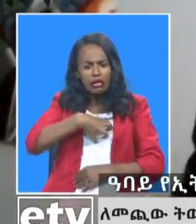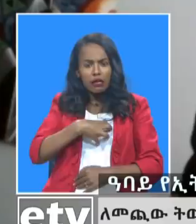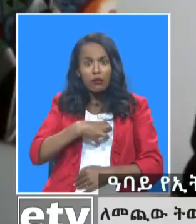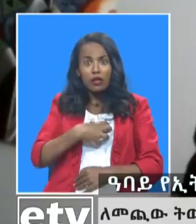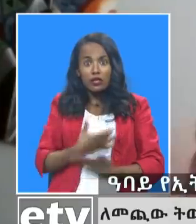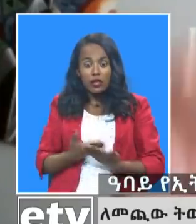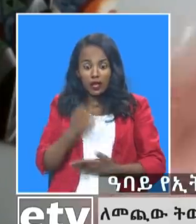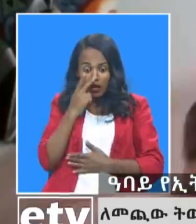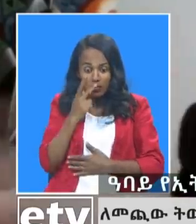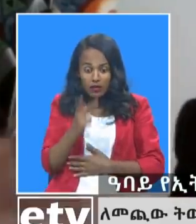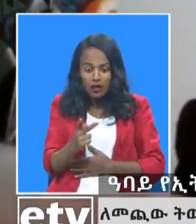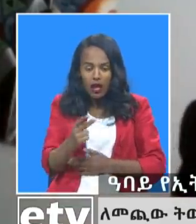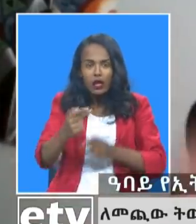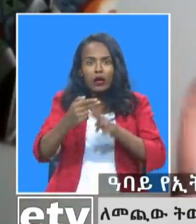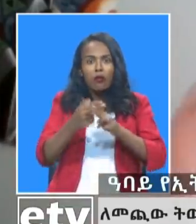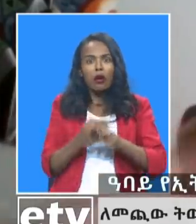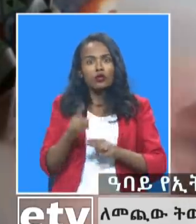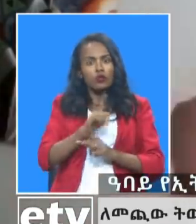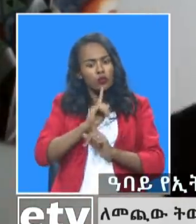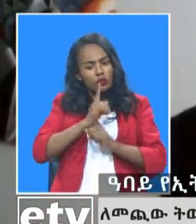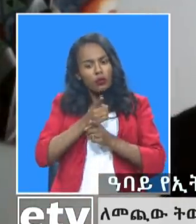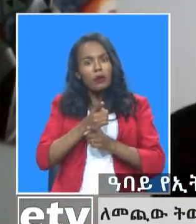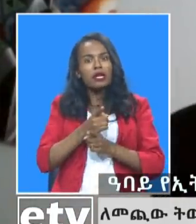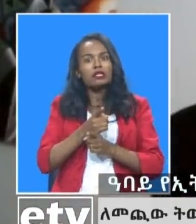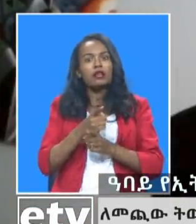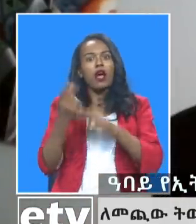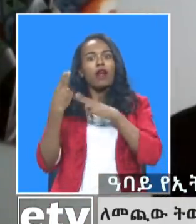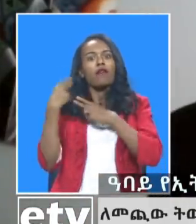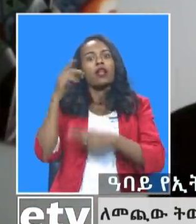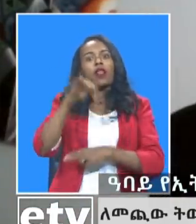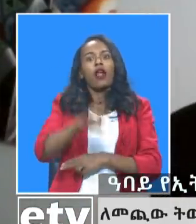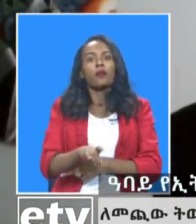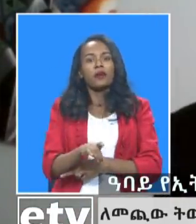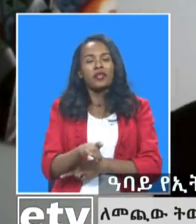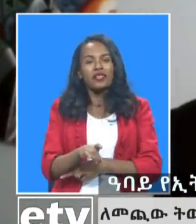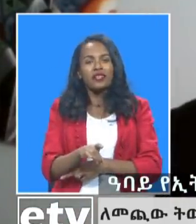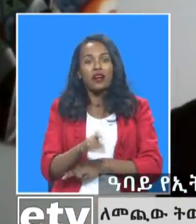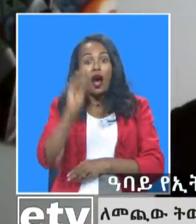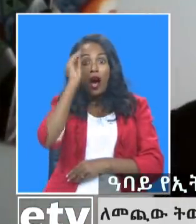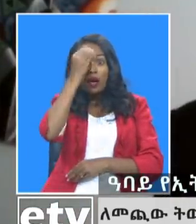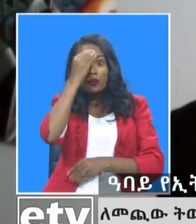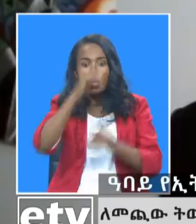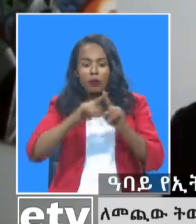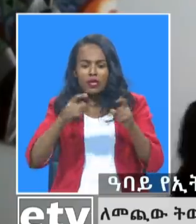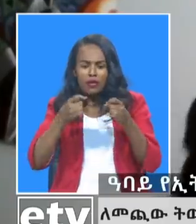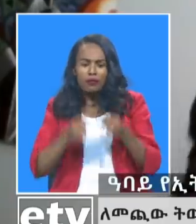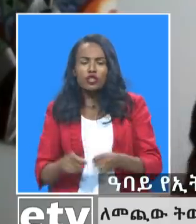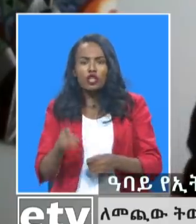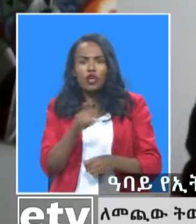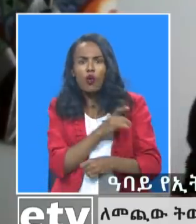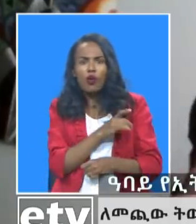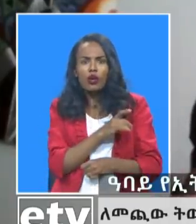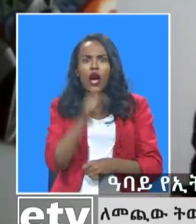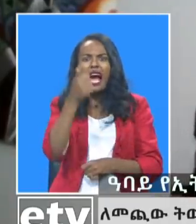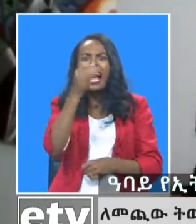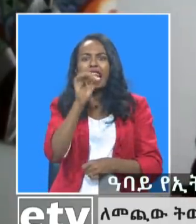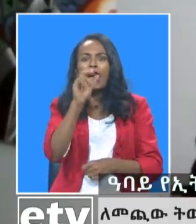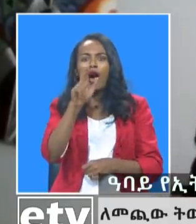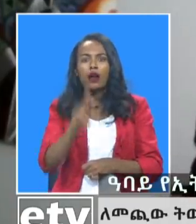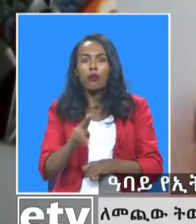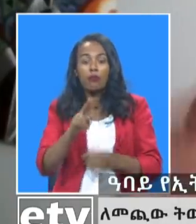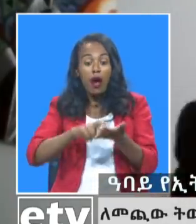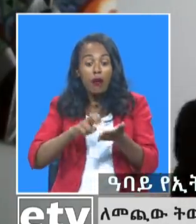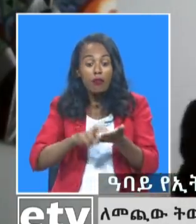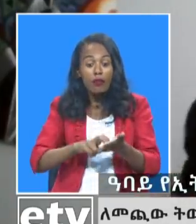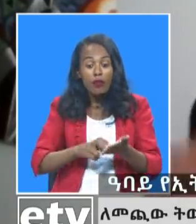የሚያሰኘን ነገር ስናይ ባጭሩም ቢሆን መመለስ ኃላፊነት አለብን ባይ ነኝ። አረብኛ በተለይ የምንችል ከሆነ አልሀራምን አንብቦ ወንድሜ